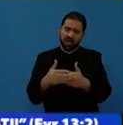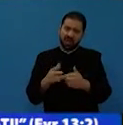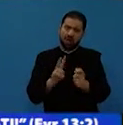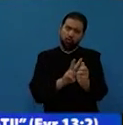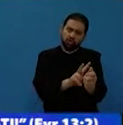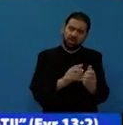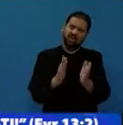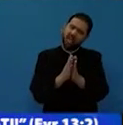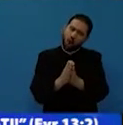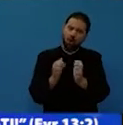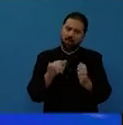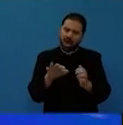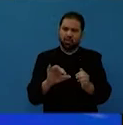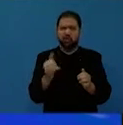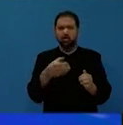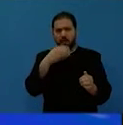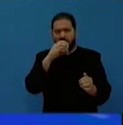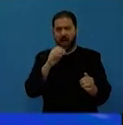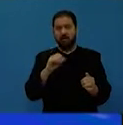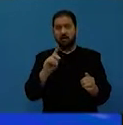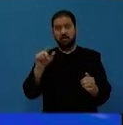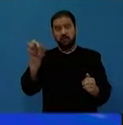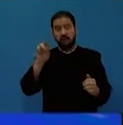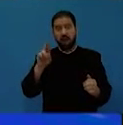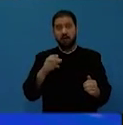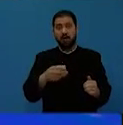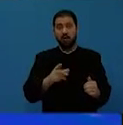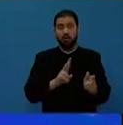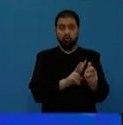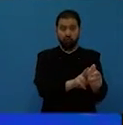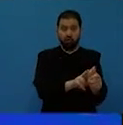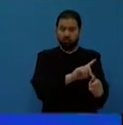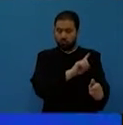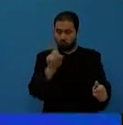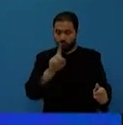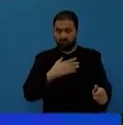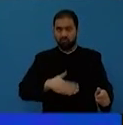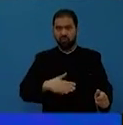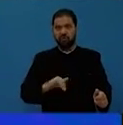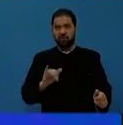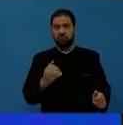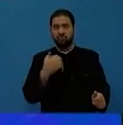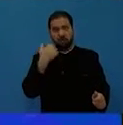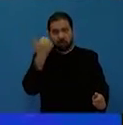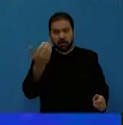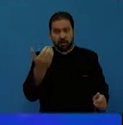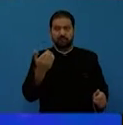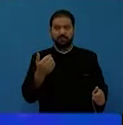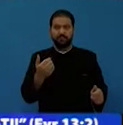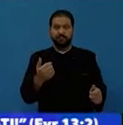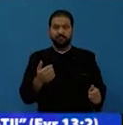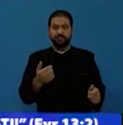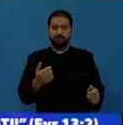facă acest lucru, numai că ucenicul a refuzat și când